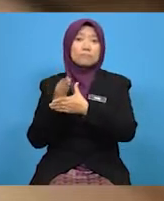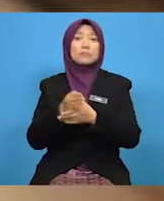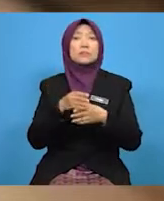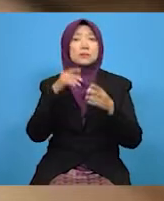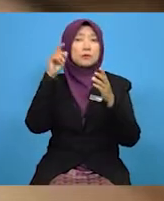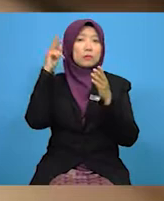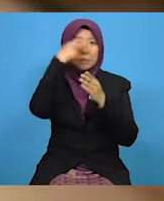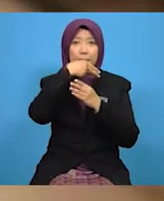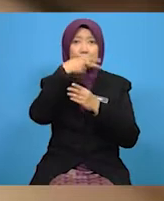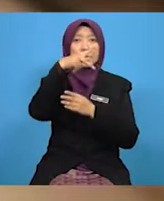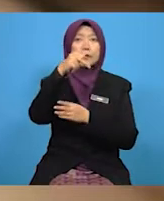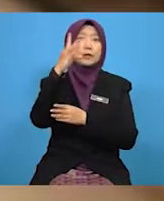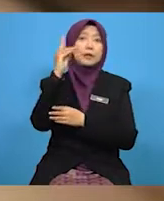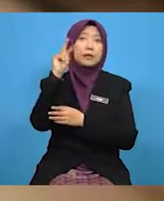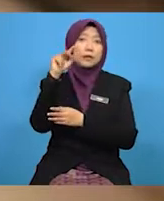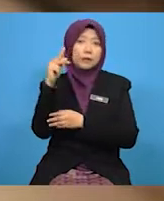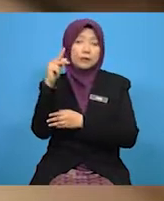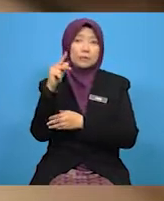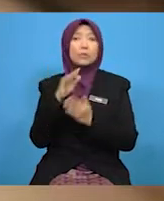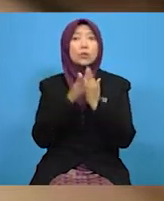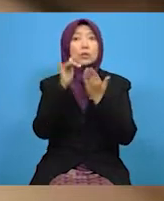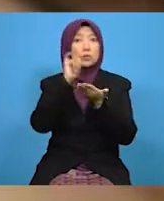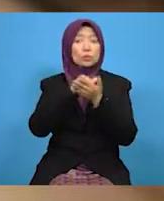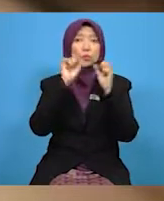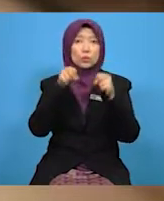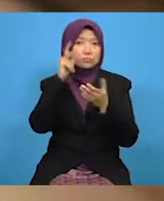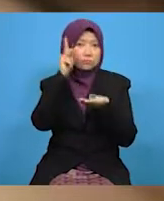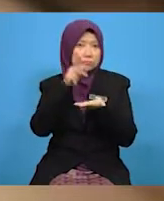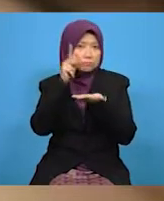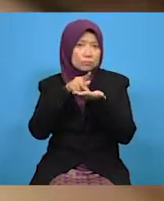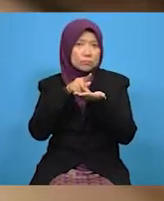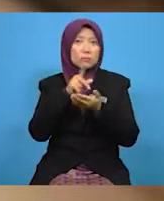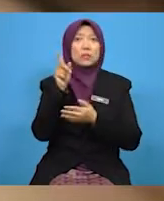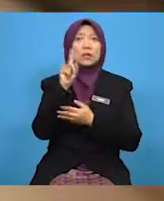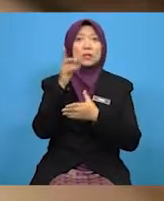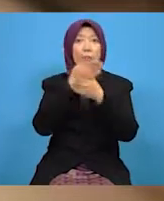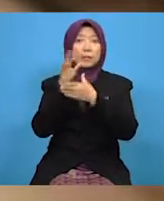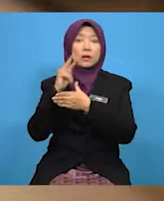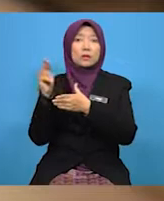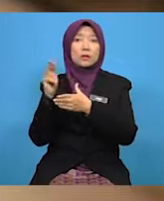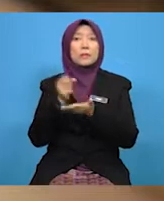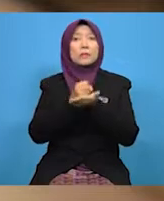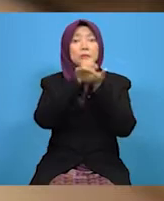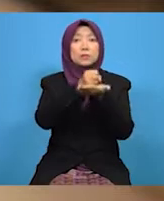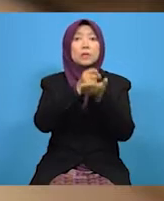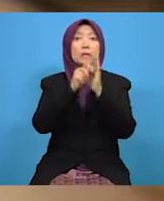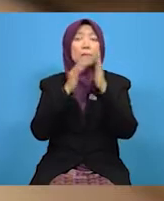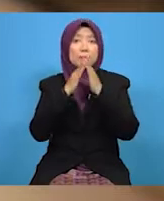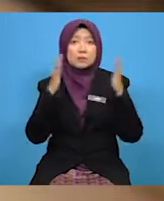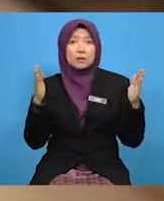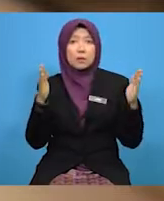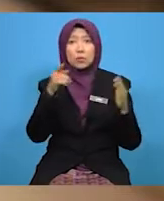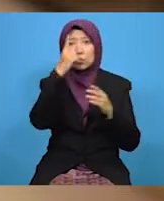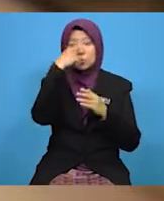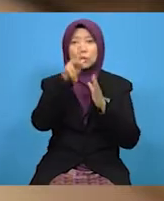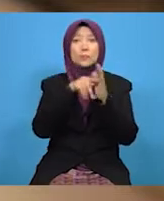KDNK. Oleh itu, kita boleh mengenal pasti sektor yang memberikan sumbangan terbesar kepada